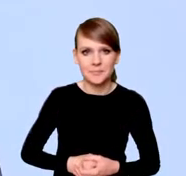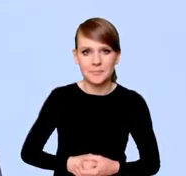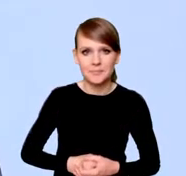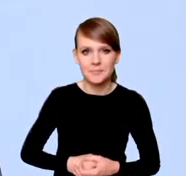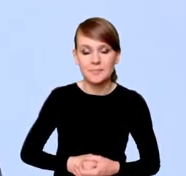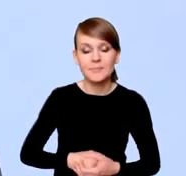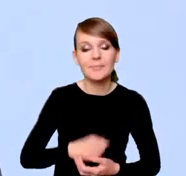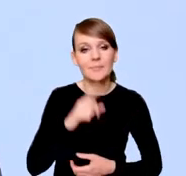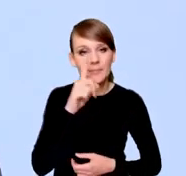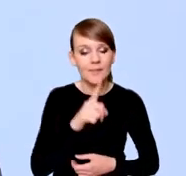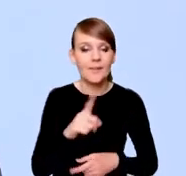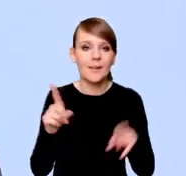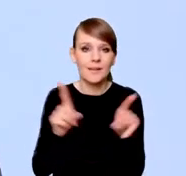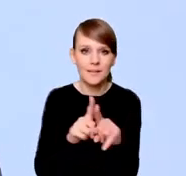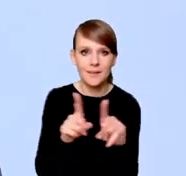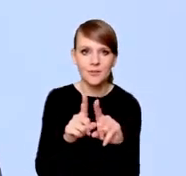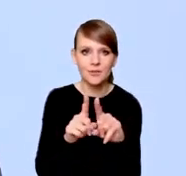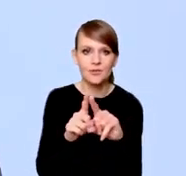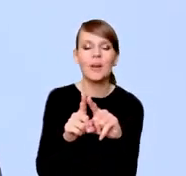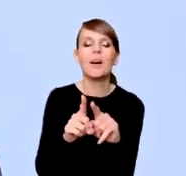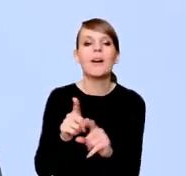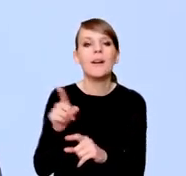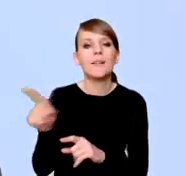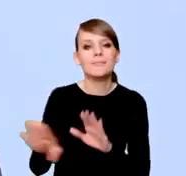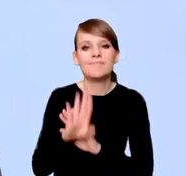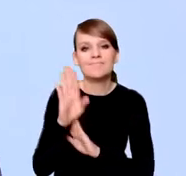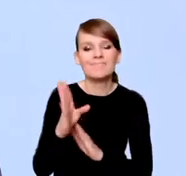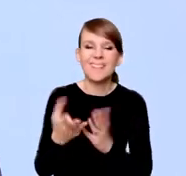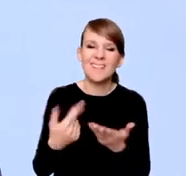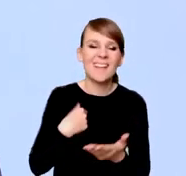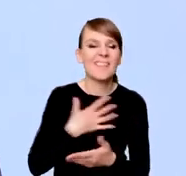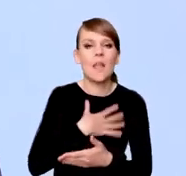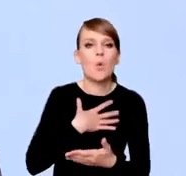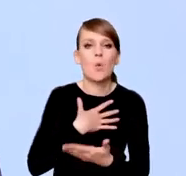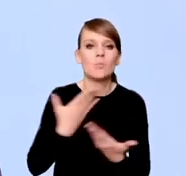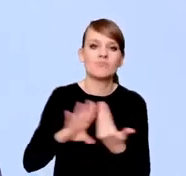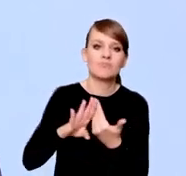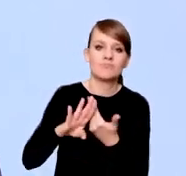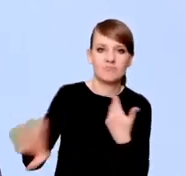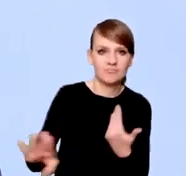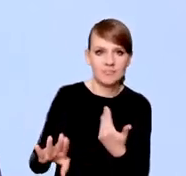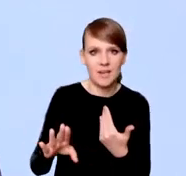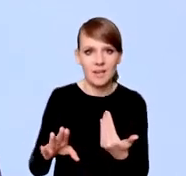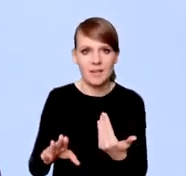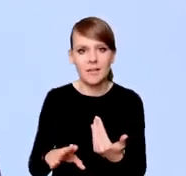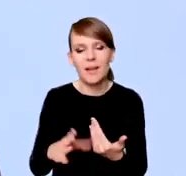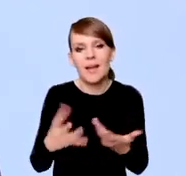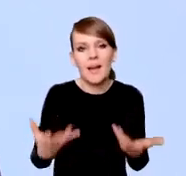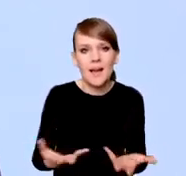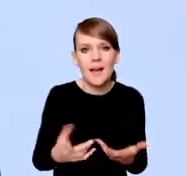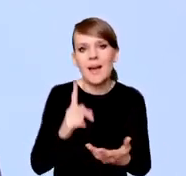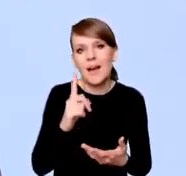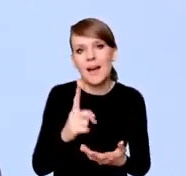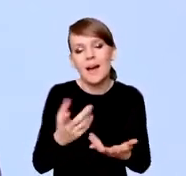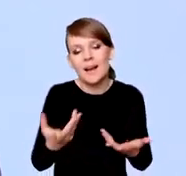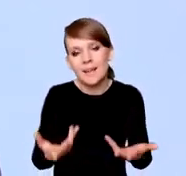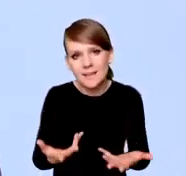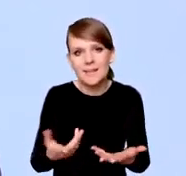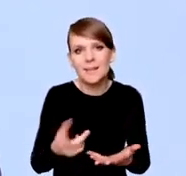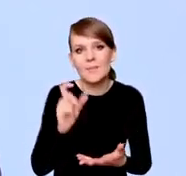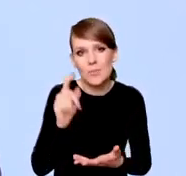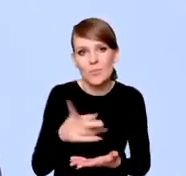pani reprezentuje, nie lubię tego podziału, ale no nie ma chyba na razie lepszego podziału, na